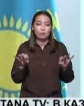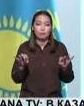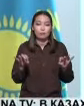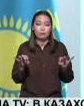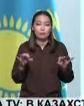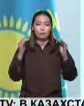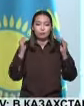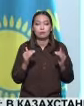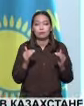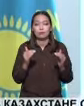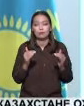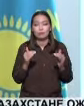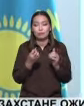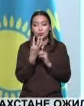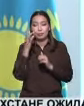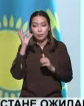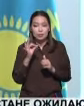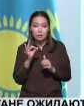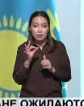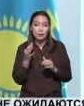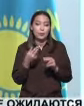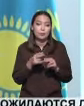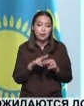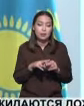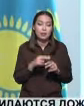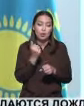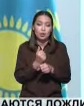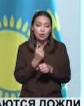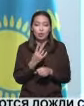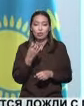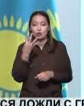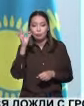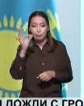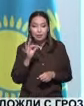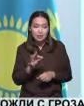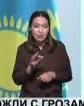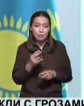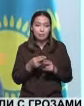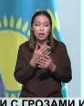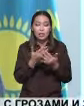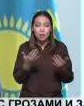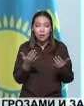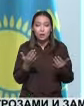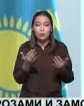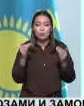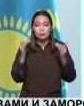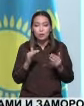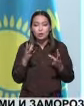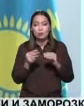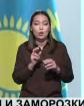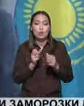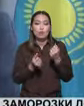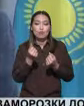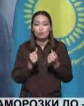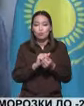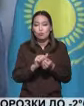продукции снижение наблюдается на 14%, по металлическим изделиям на 4%, а также идет снижение по производству бумажных